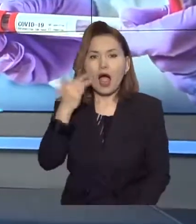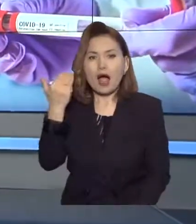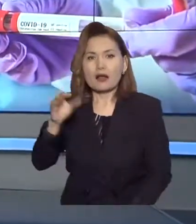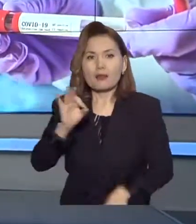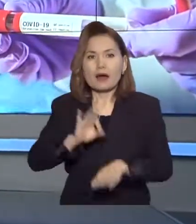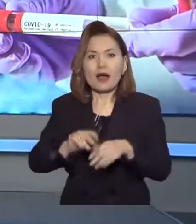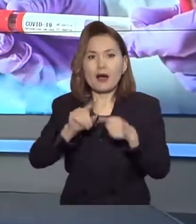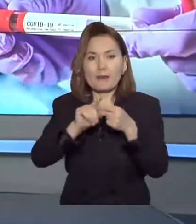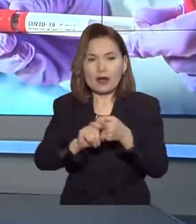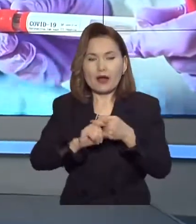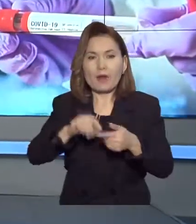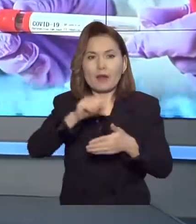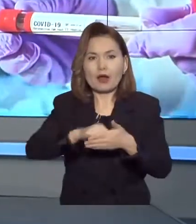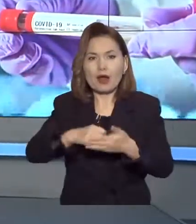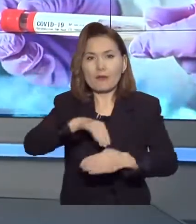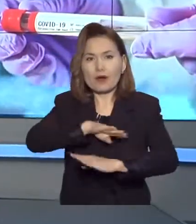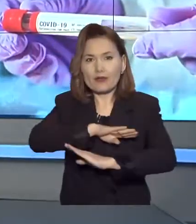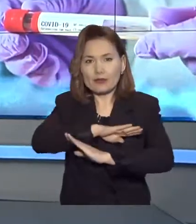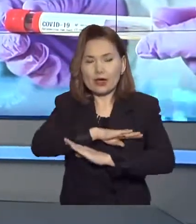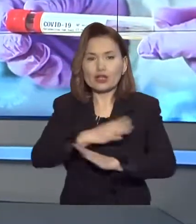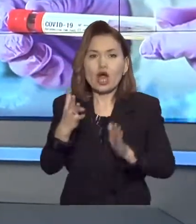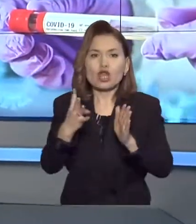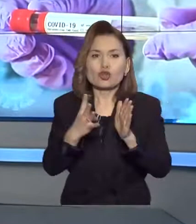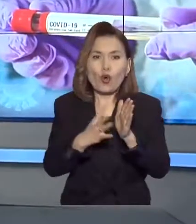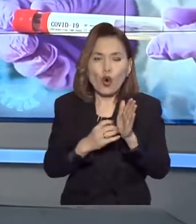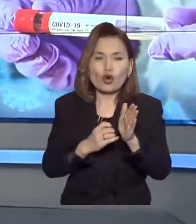Ақшта коронавирустан қайтыс болғандар саны